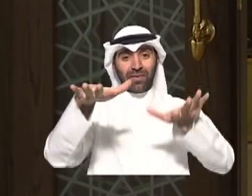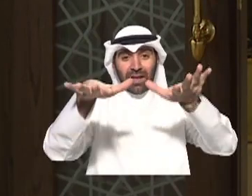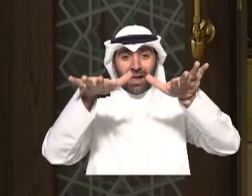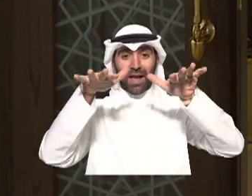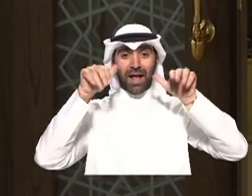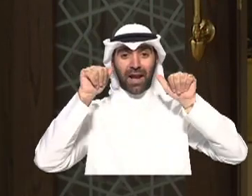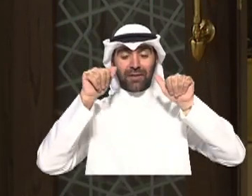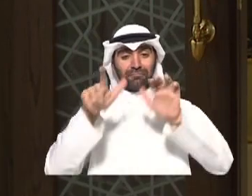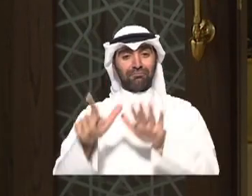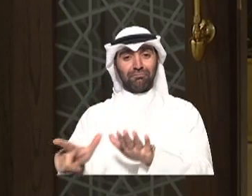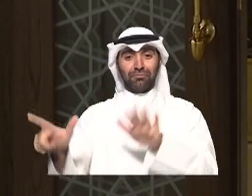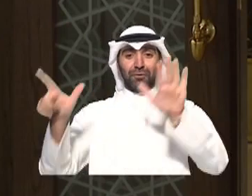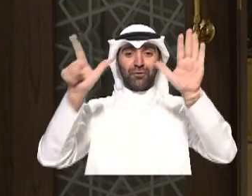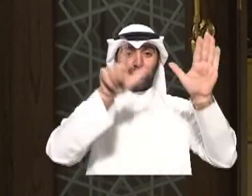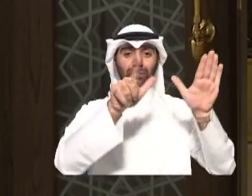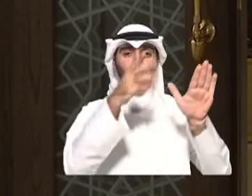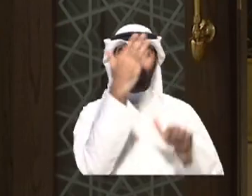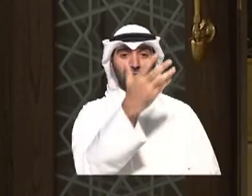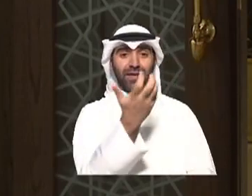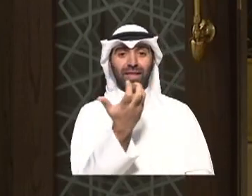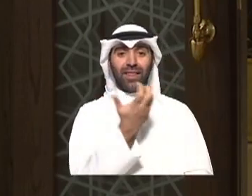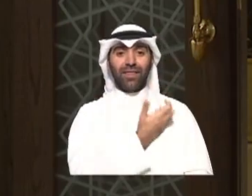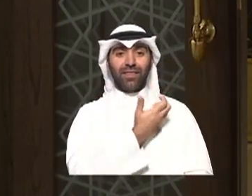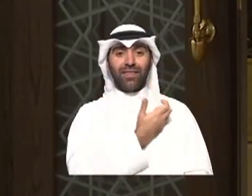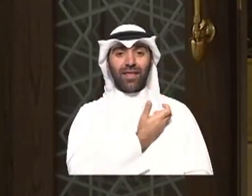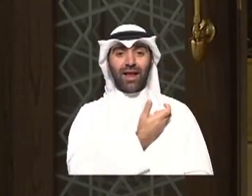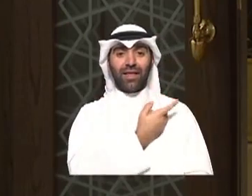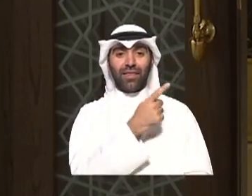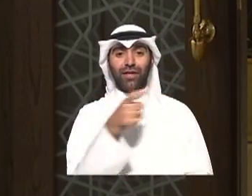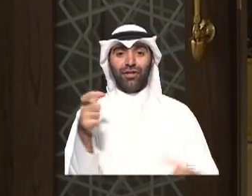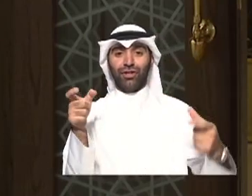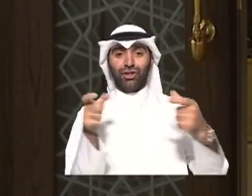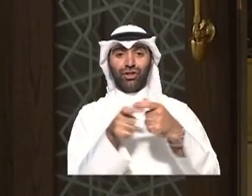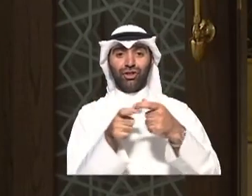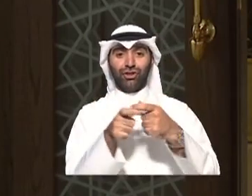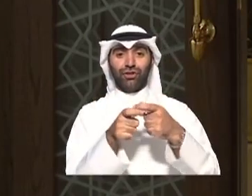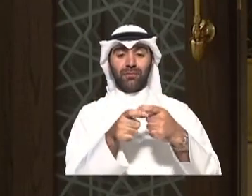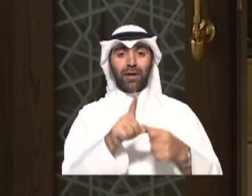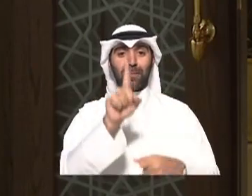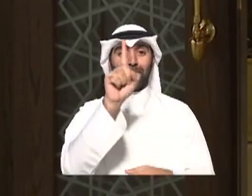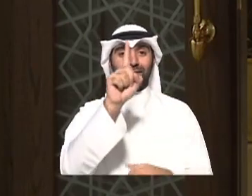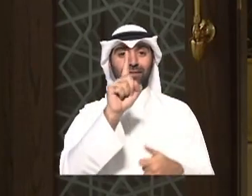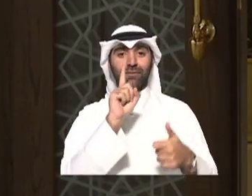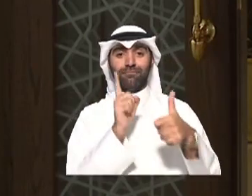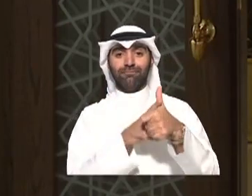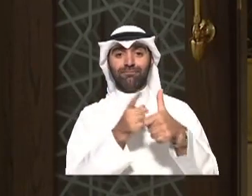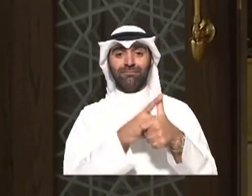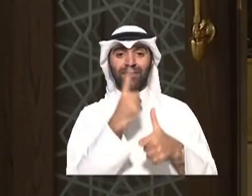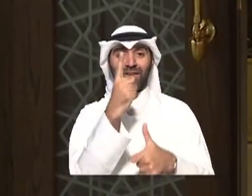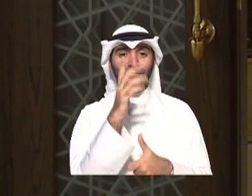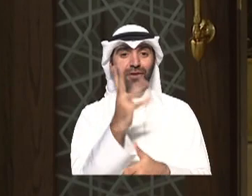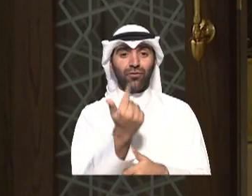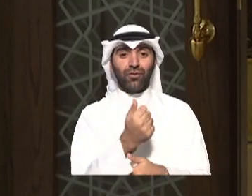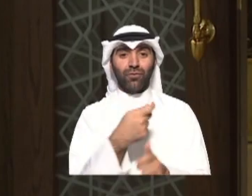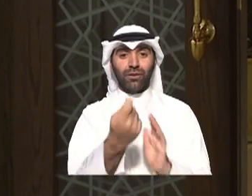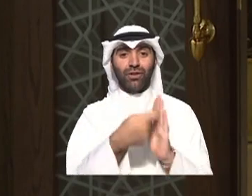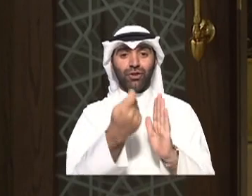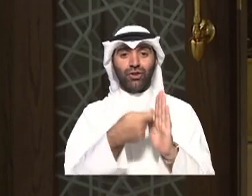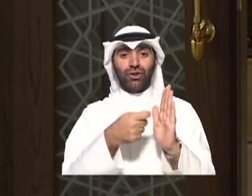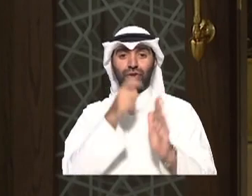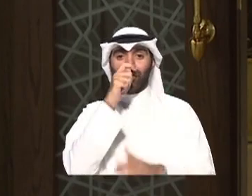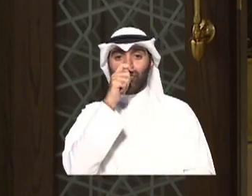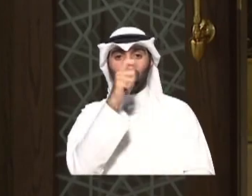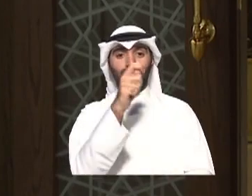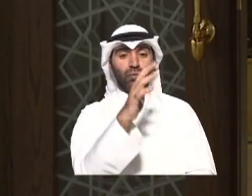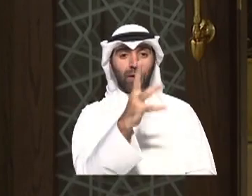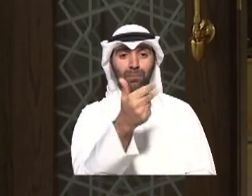للجلسة القادمة وهي الجلسة العادية مجلس الأمة، كما ذكر قبل قليل في تصريح رئيس مجلس الأمة السيد مرزوق علي